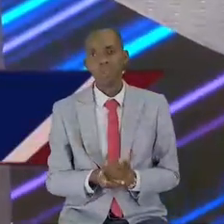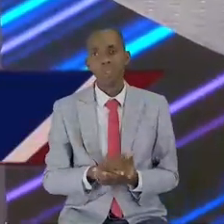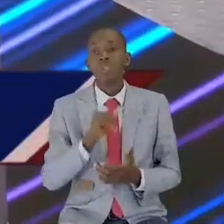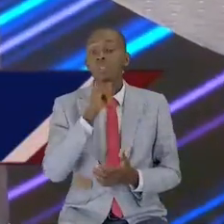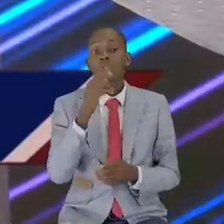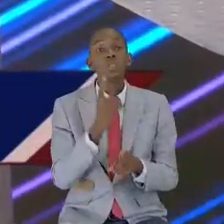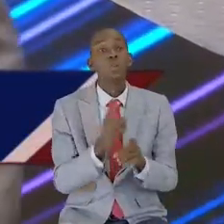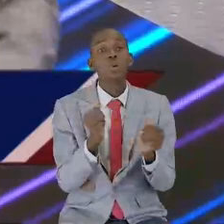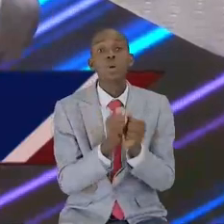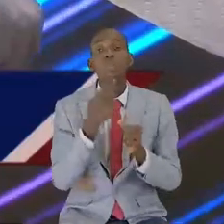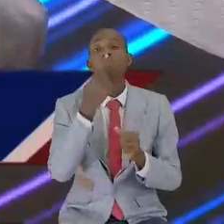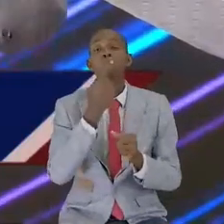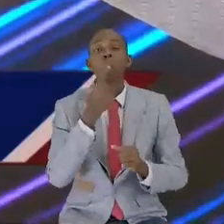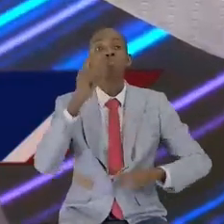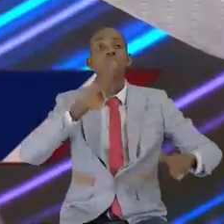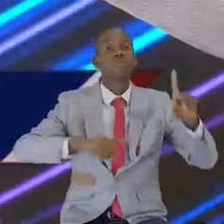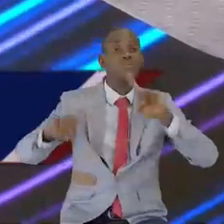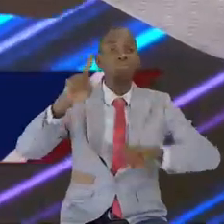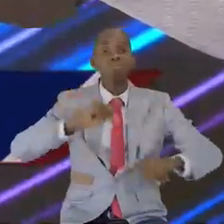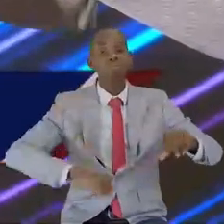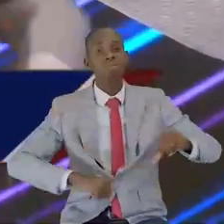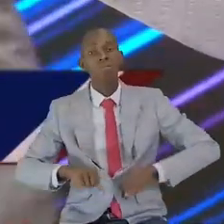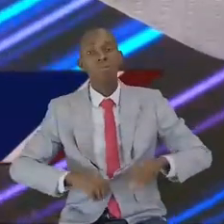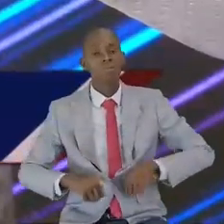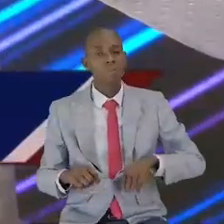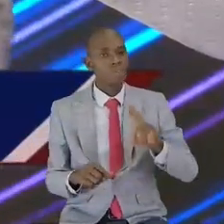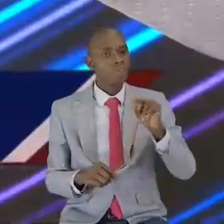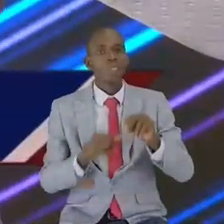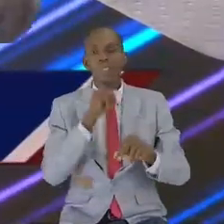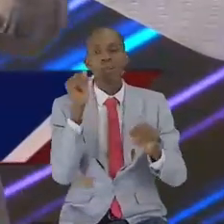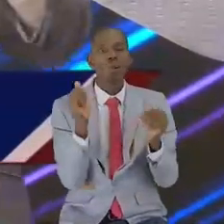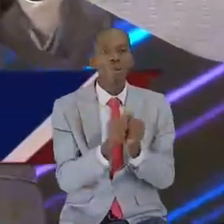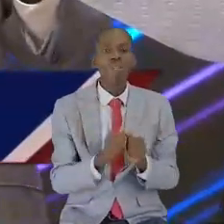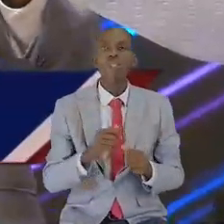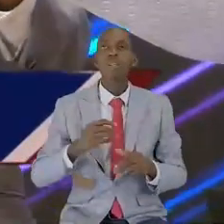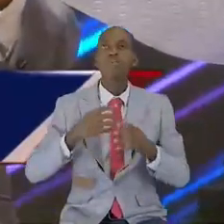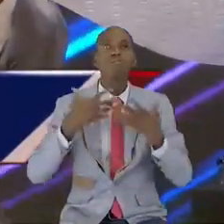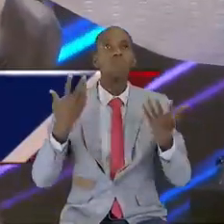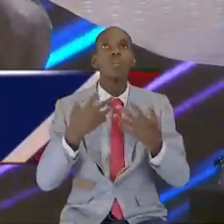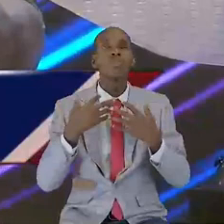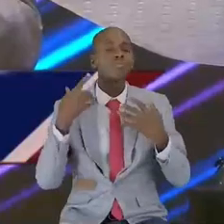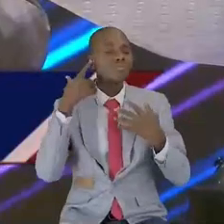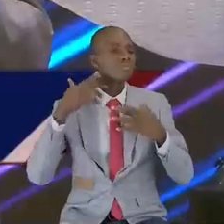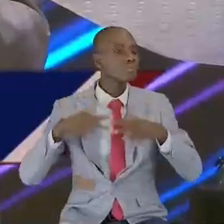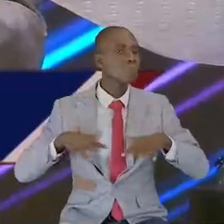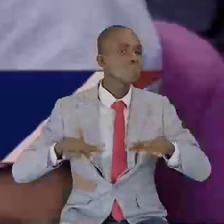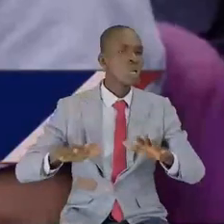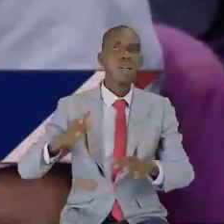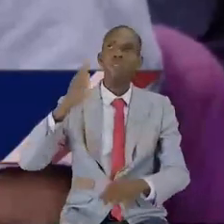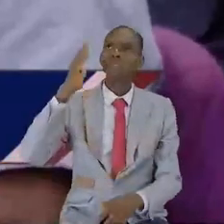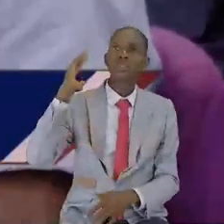Ce n'est pas par la bouche, ce n'est pas des témoignages bruyants, des témoignages